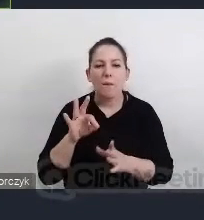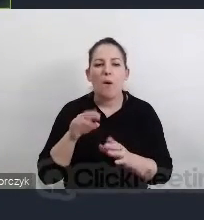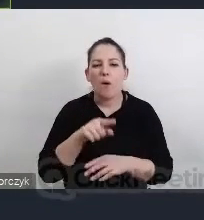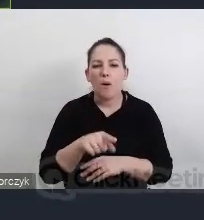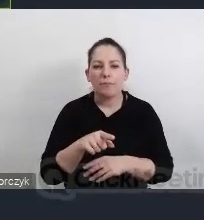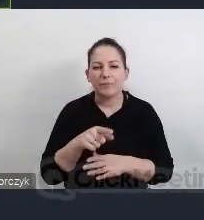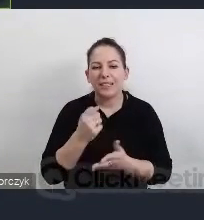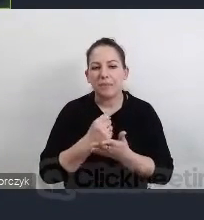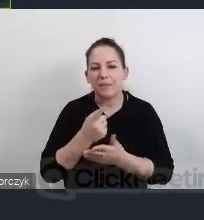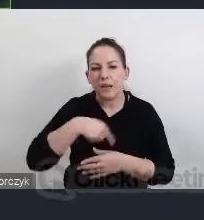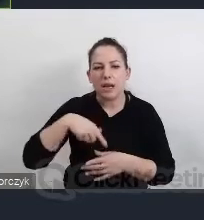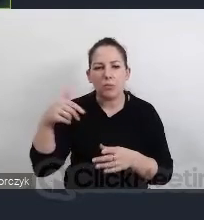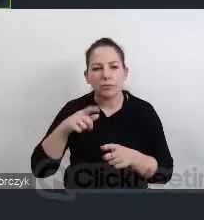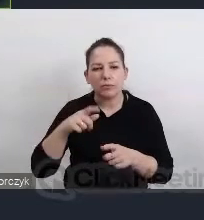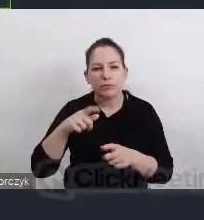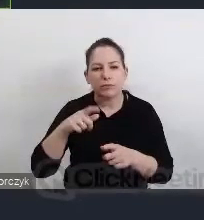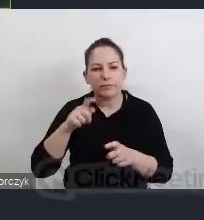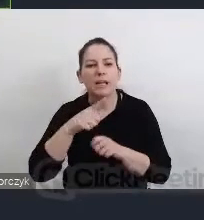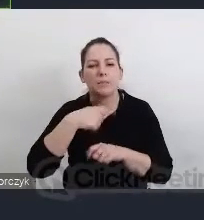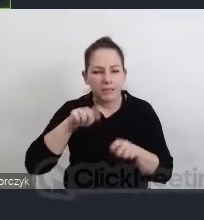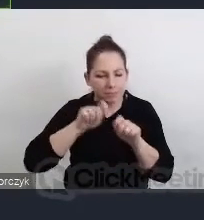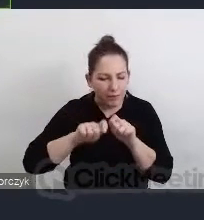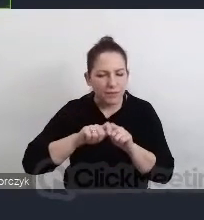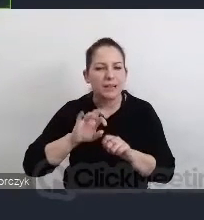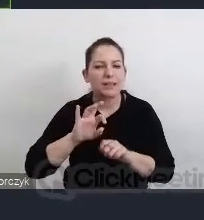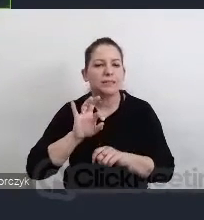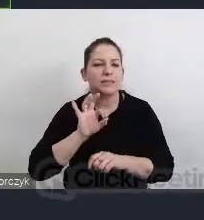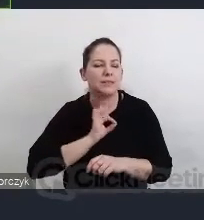które my musimy śledzić i które oczywiście śledzimy swoimi